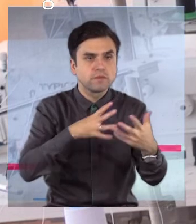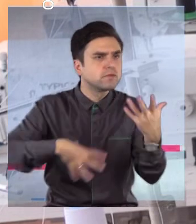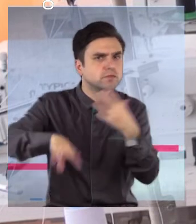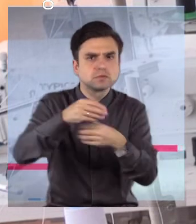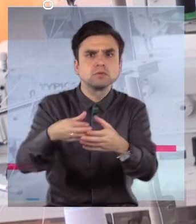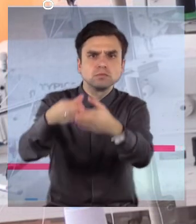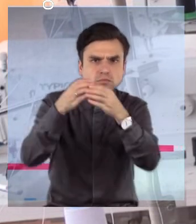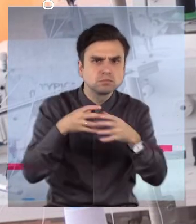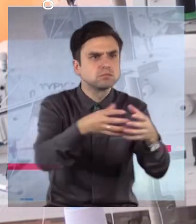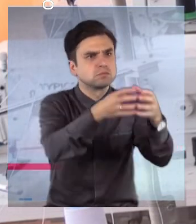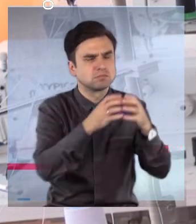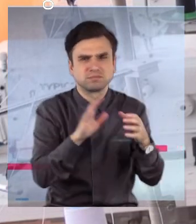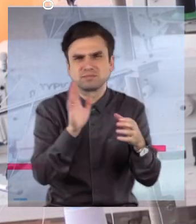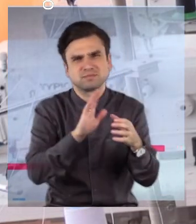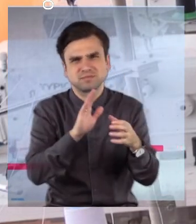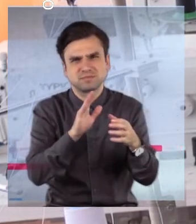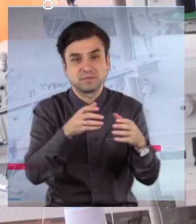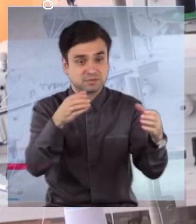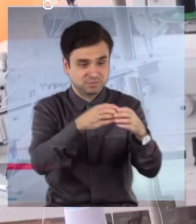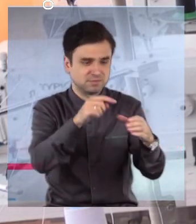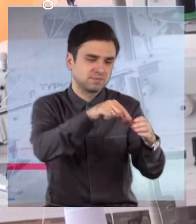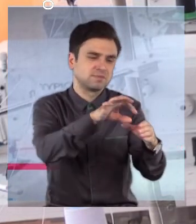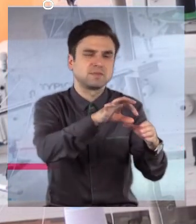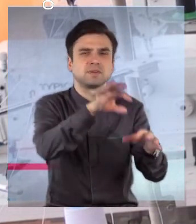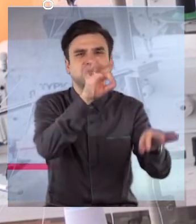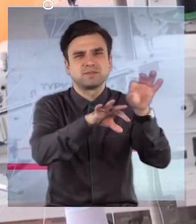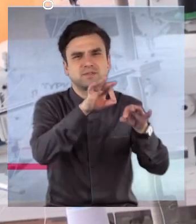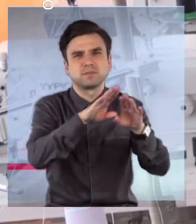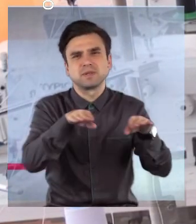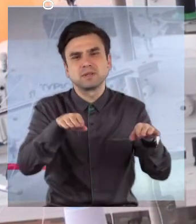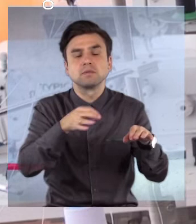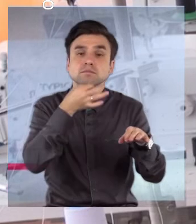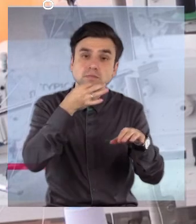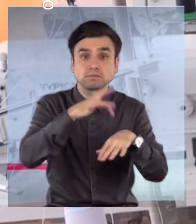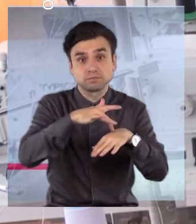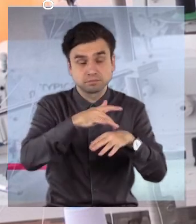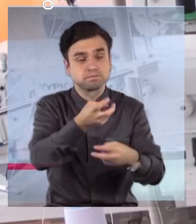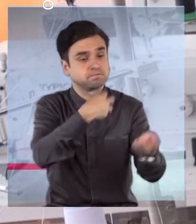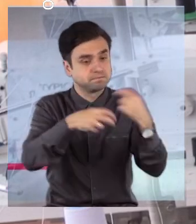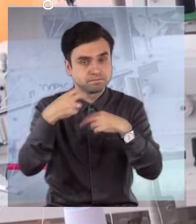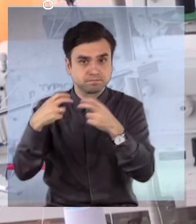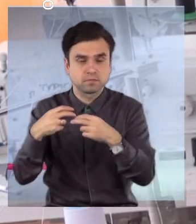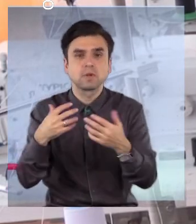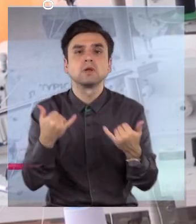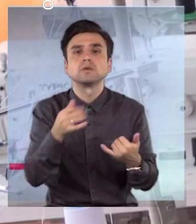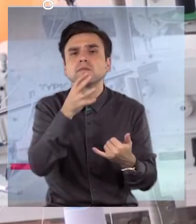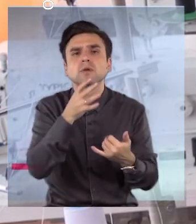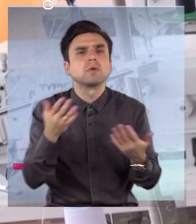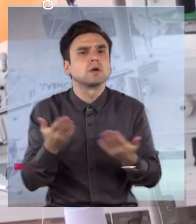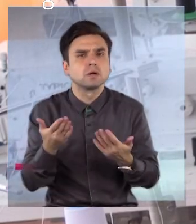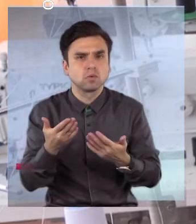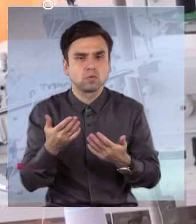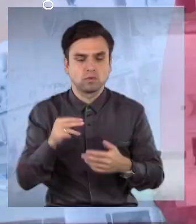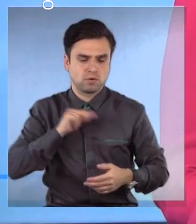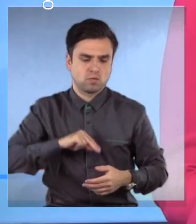на наш час зараз актуально бути не тільки кваліфікованим робітником, але й вміти себе презентувати і презентувати себе